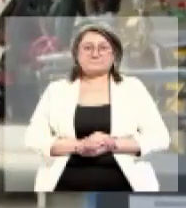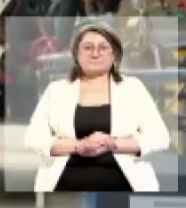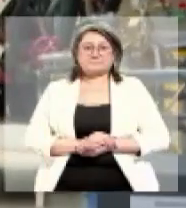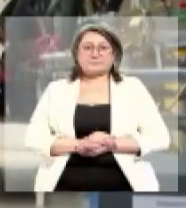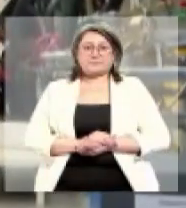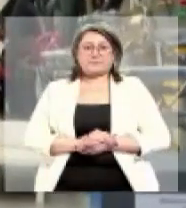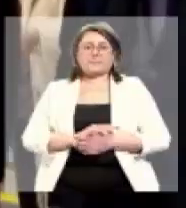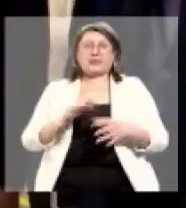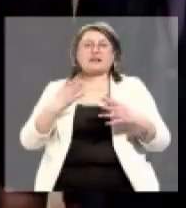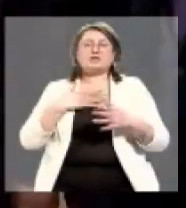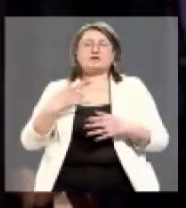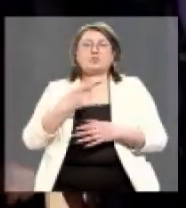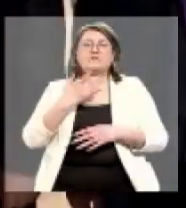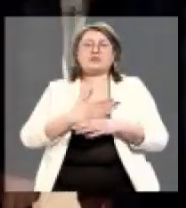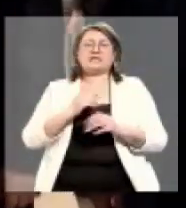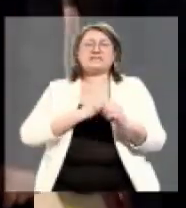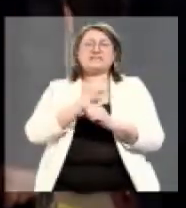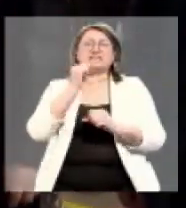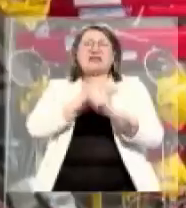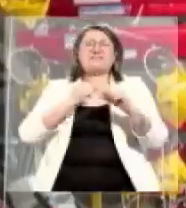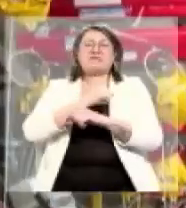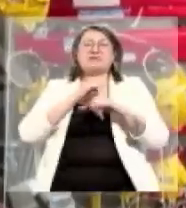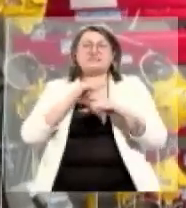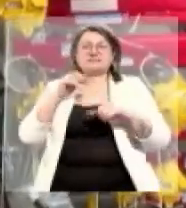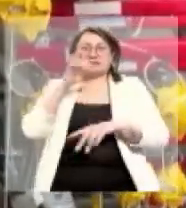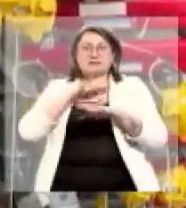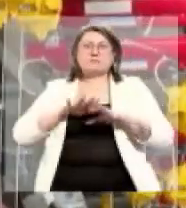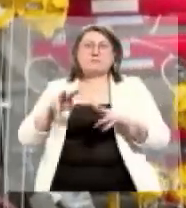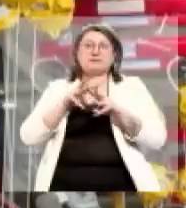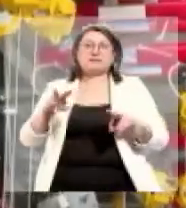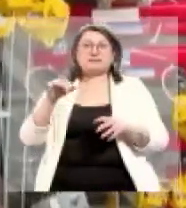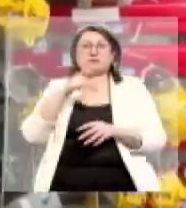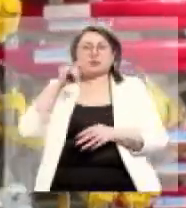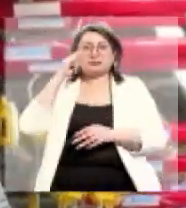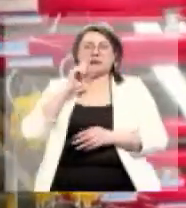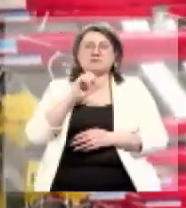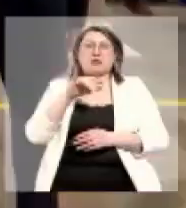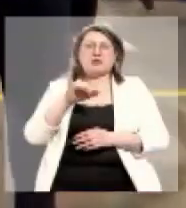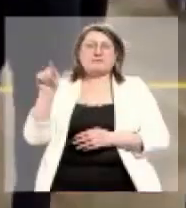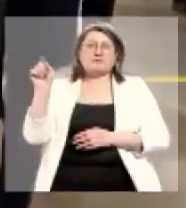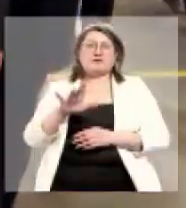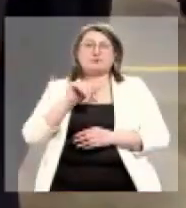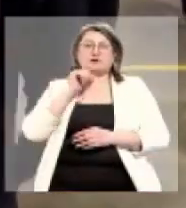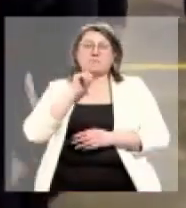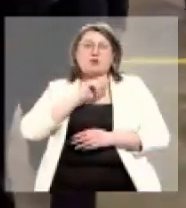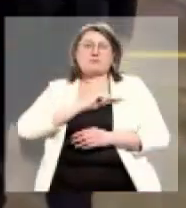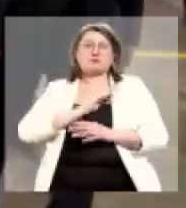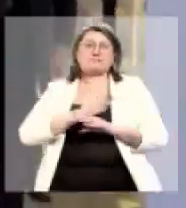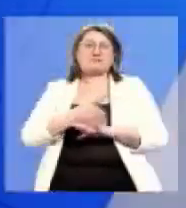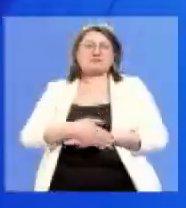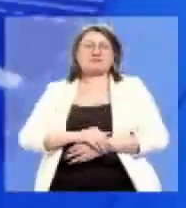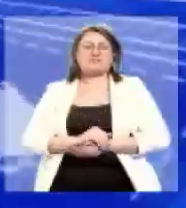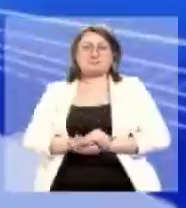салайық. Қуатты өңірлер ел дамуының драйвері. Қостанайға жұмыс сапарымен Қазақстан Республикасының премьер-министрі Әлихан Смайлов